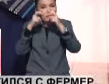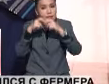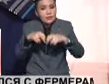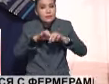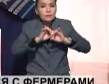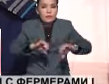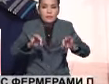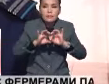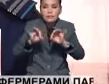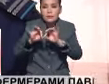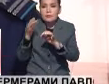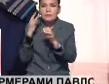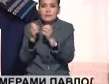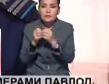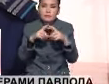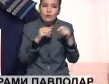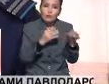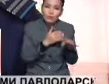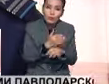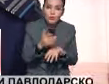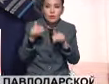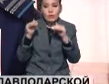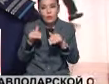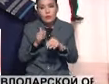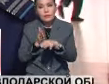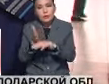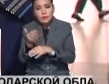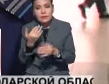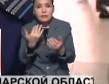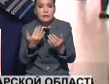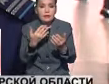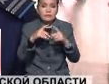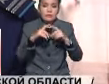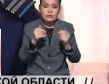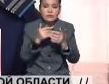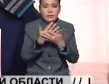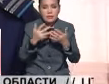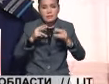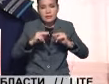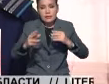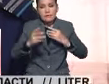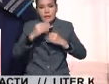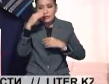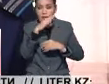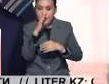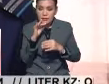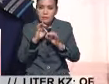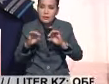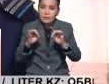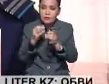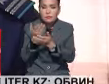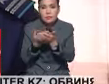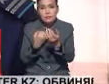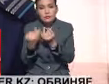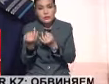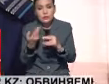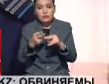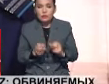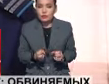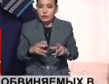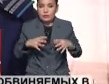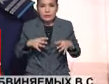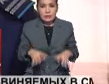профилактические работы по школам, по колледжам, с учениками, с педагогическим составом, с родителями по недопущению преступлений,